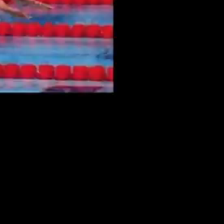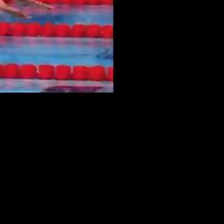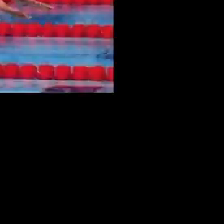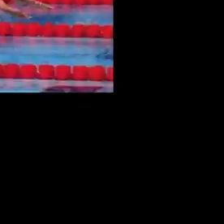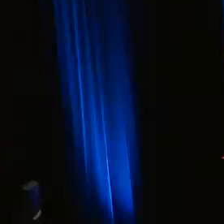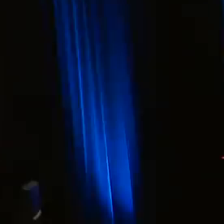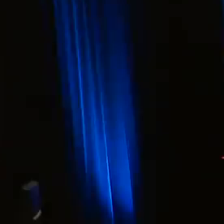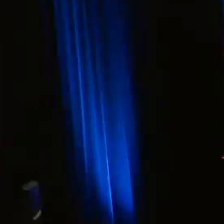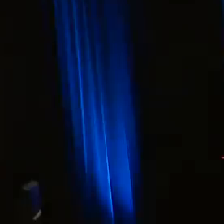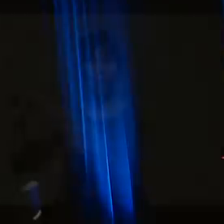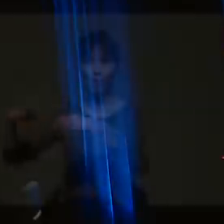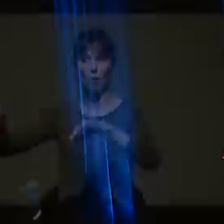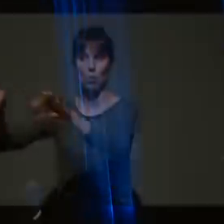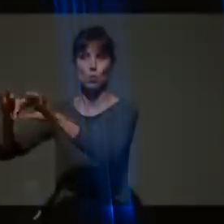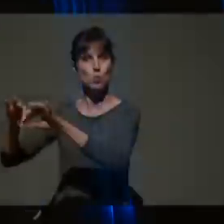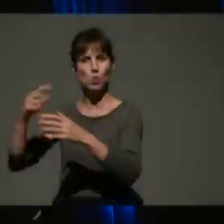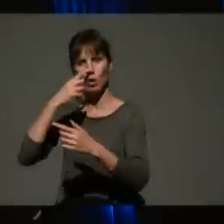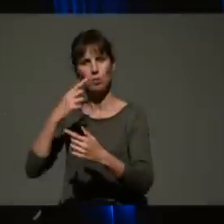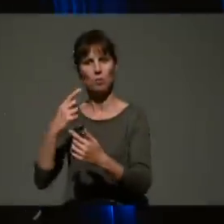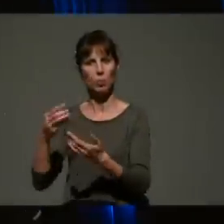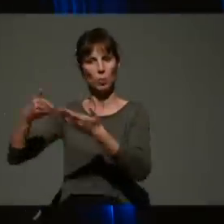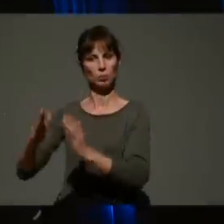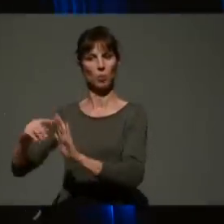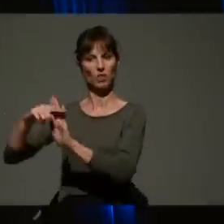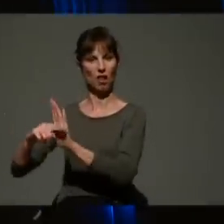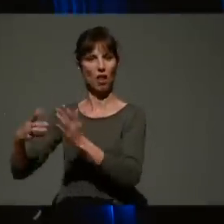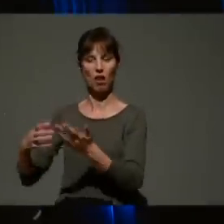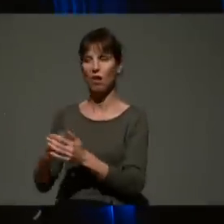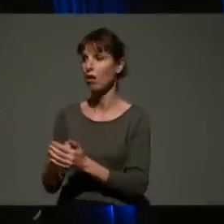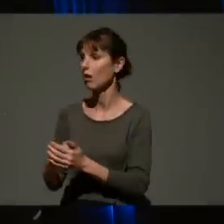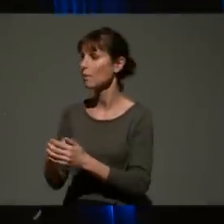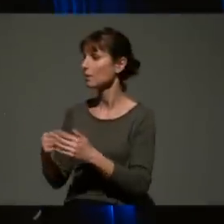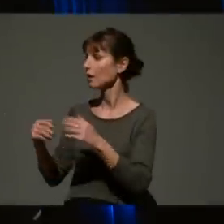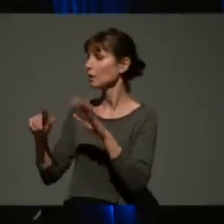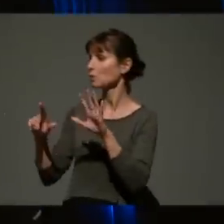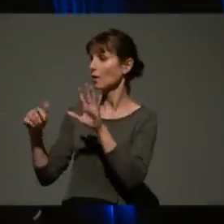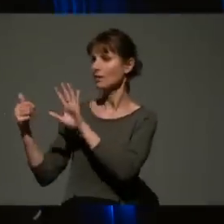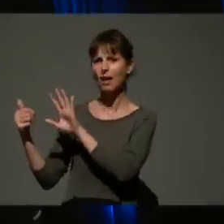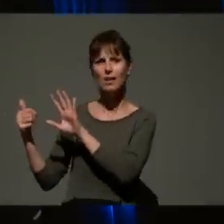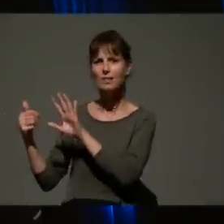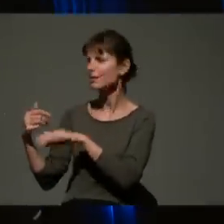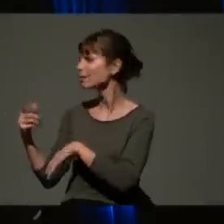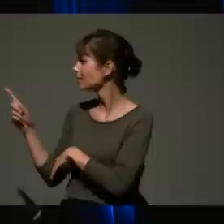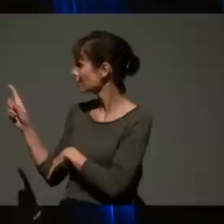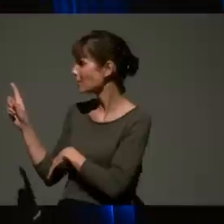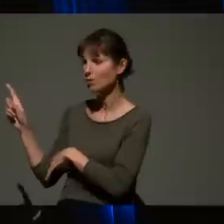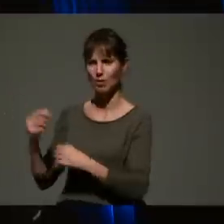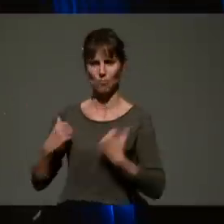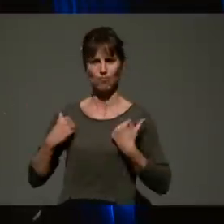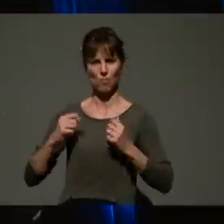Ender, 76, d'accord, 4 médailles d'or. Voilà la morphologie des nageuses en